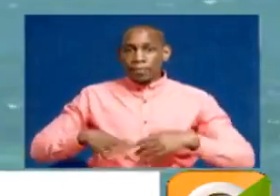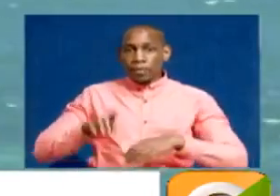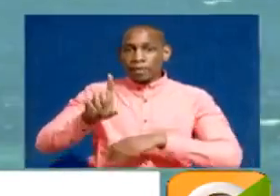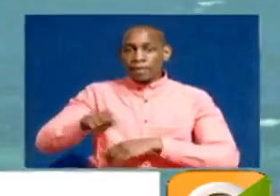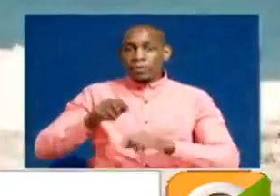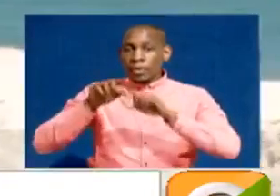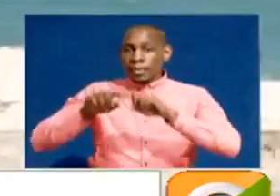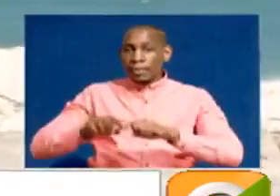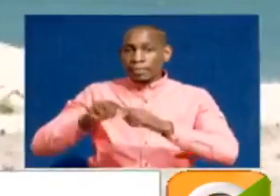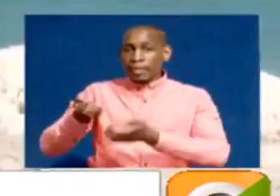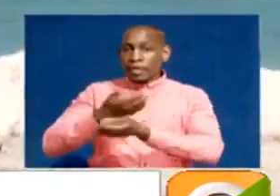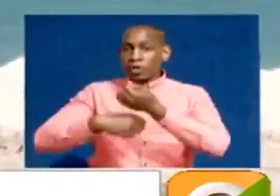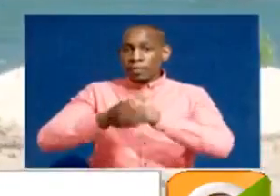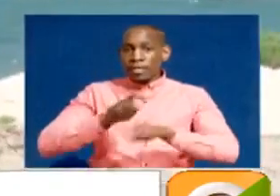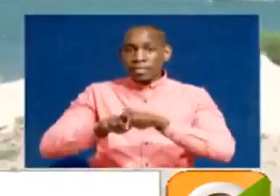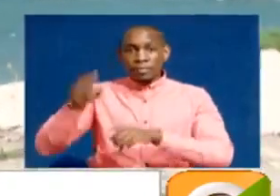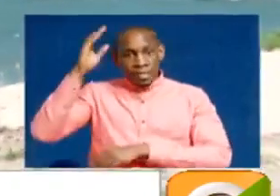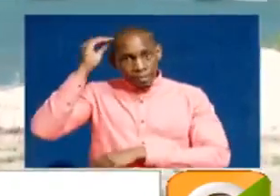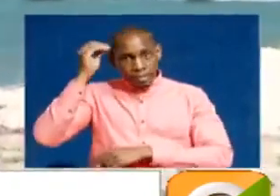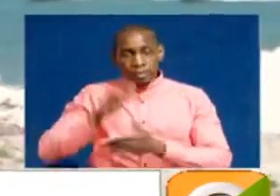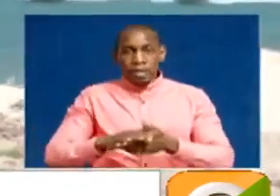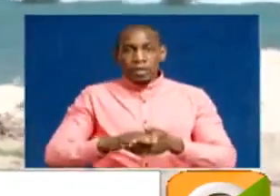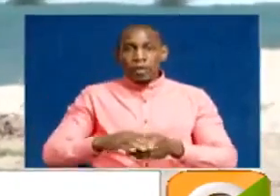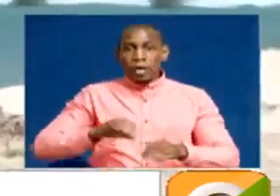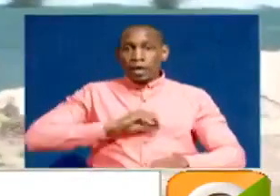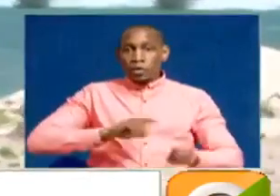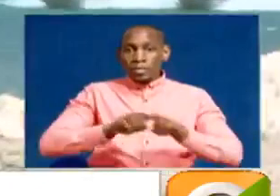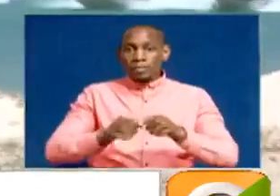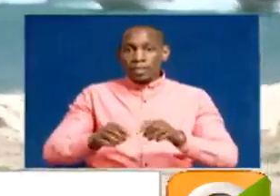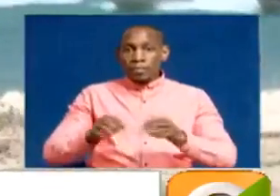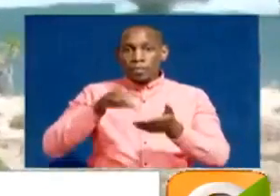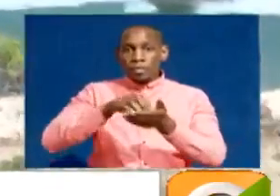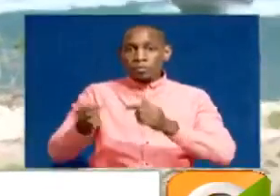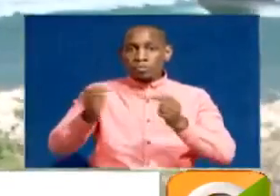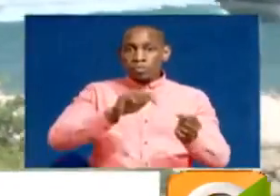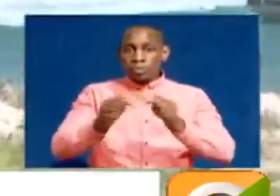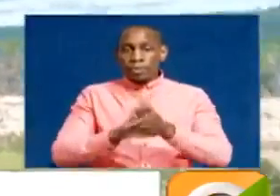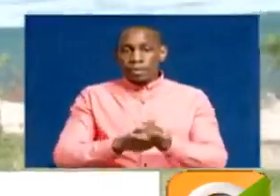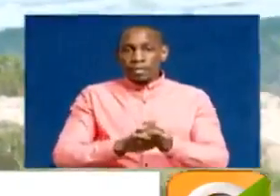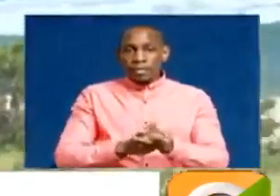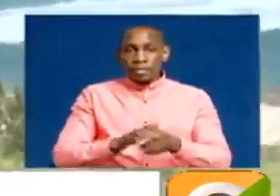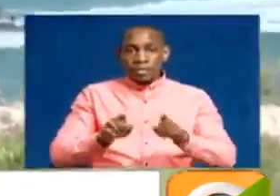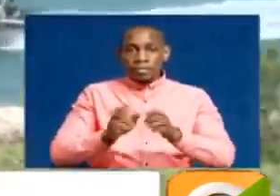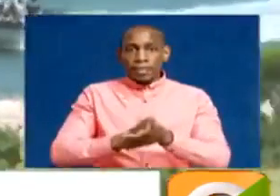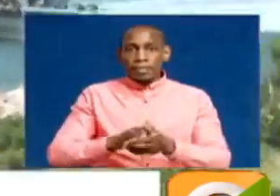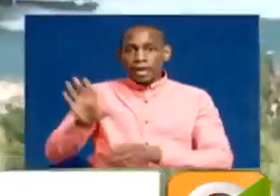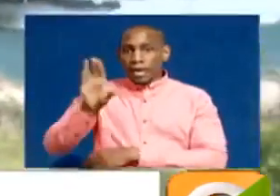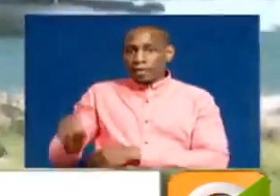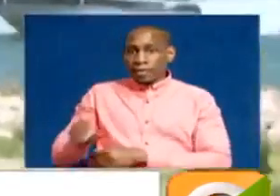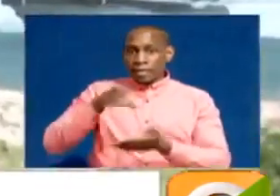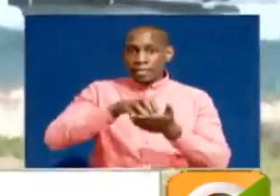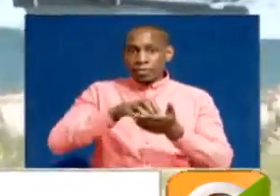wanalitegemea kama kitega uchumi licha ya Somalia kulidai. Mzozo huo kichochewa zaidi na tafsiri kinzani za ramani ya bara